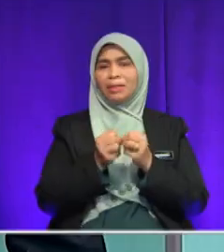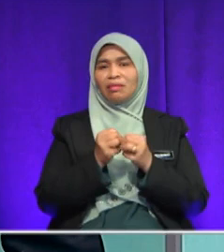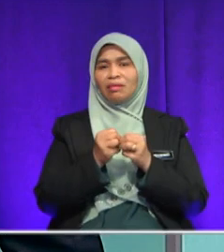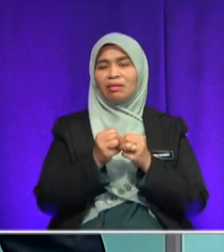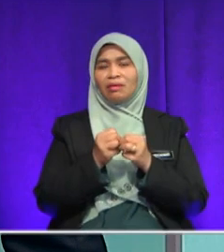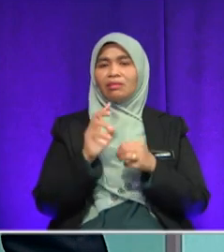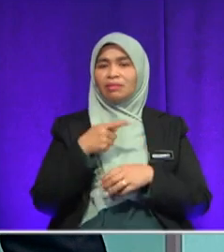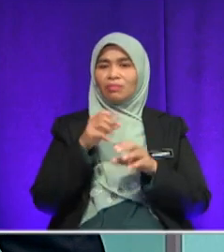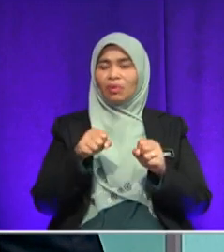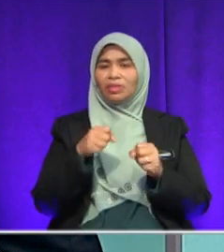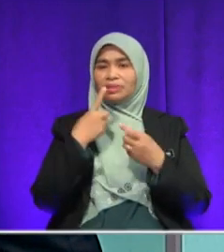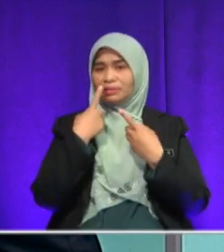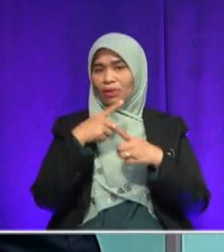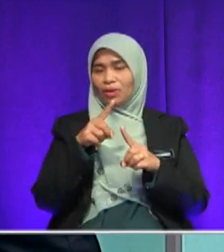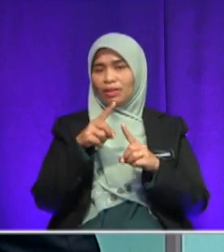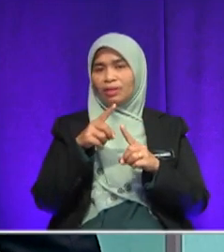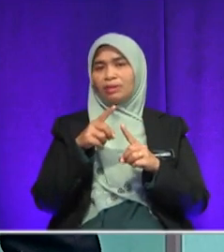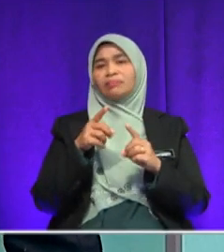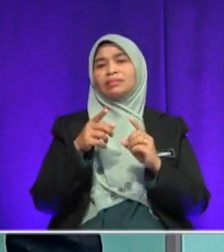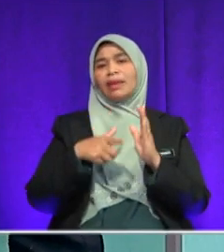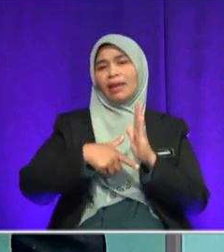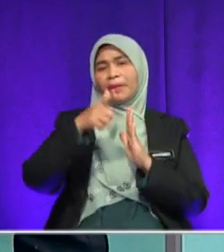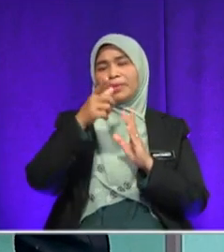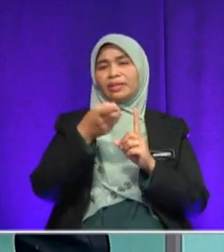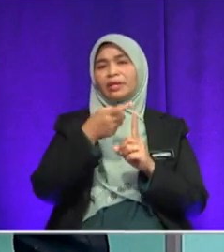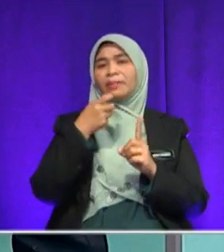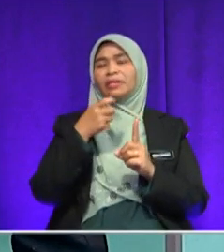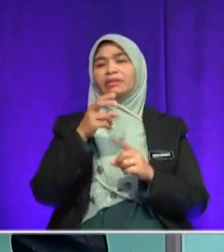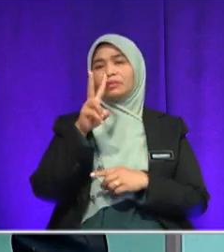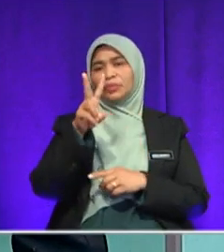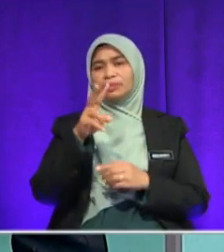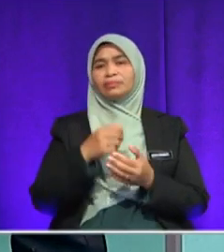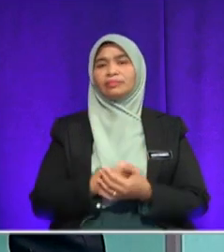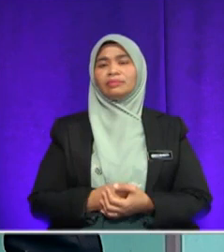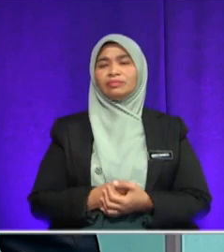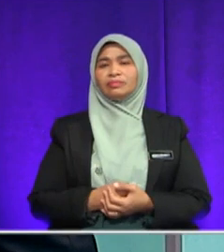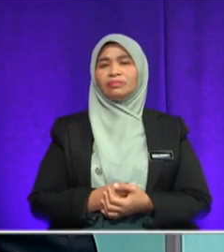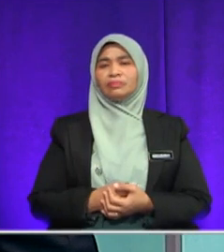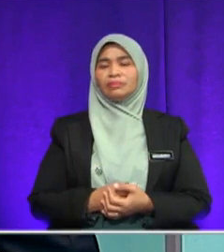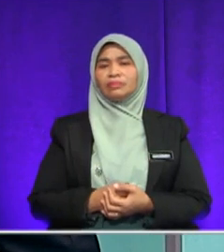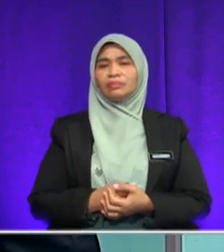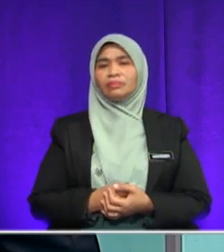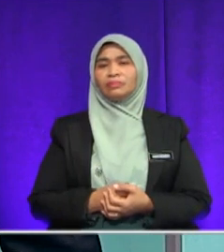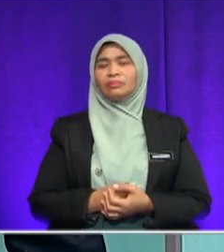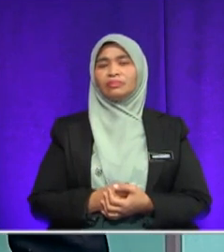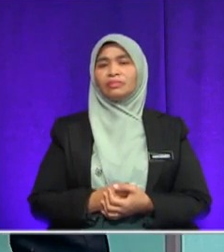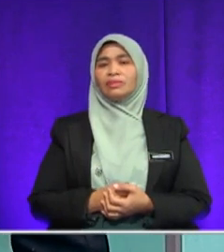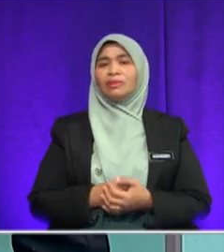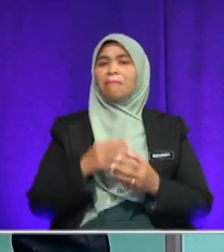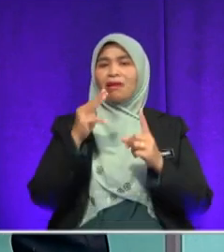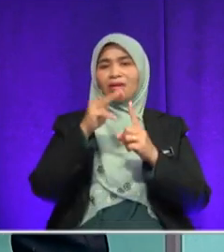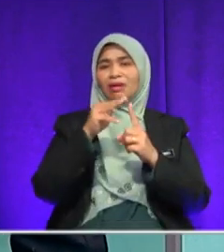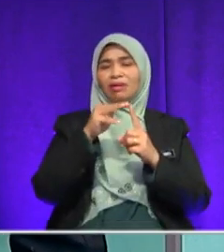boleh menjawab, kita boleh memberi jawapan lebih daripada 2. Kalau jawab 2, markah tidak